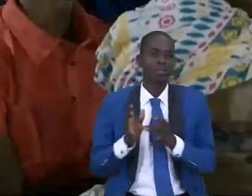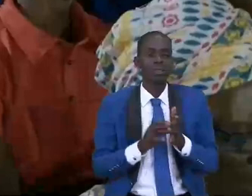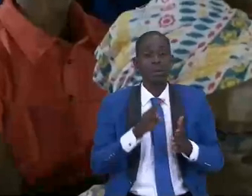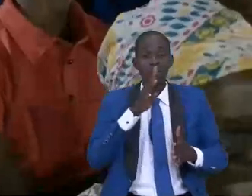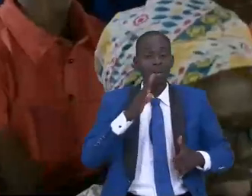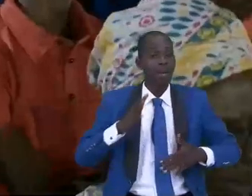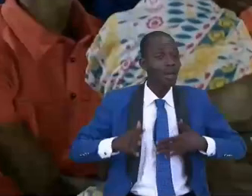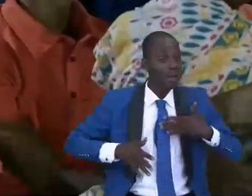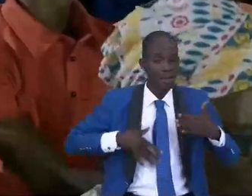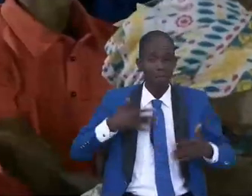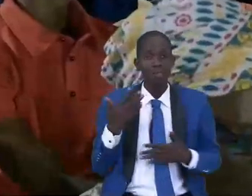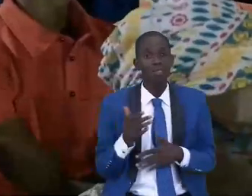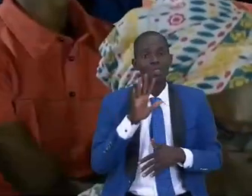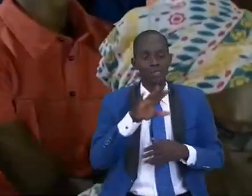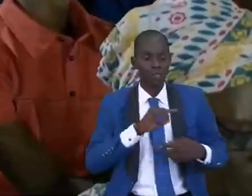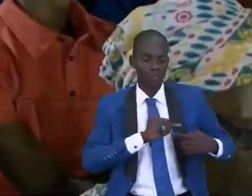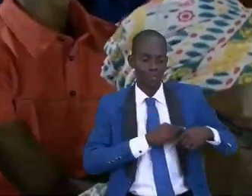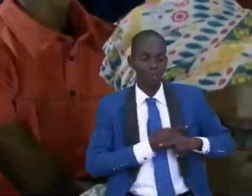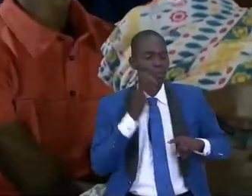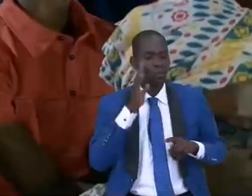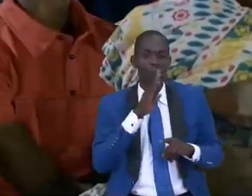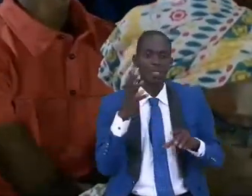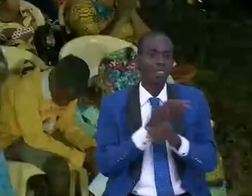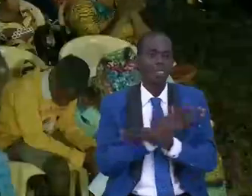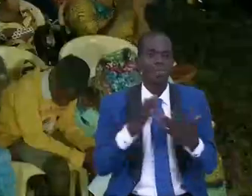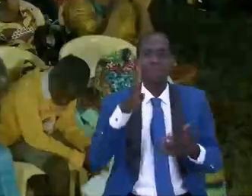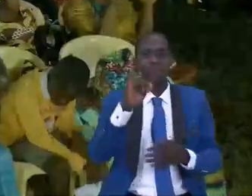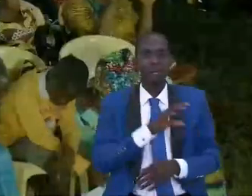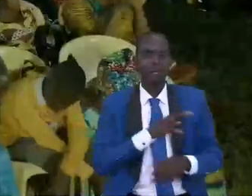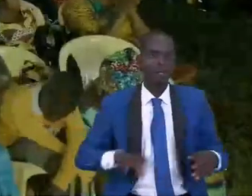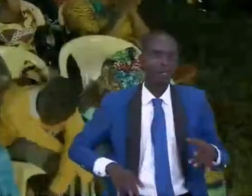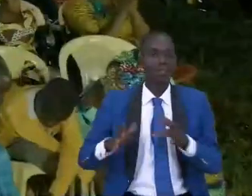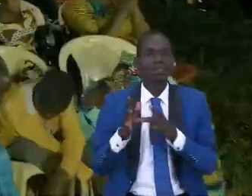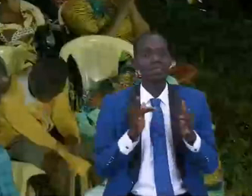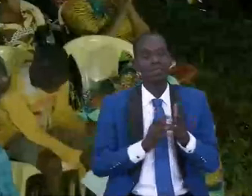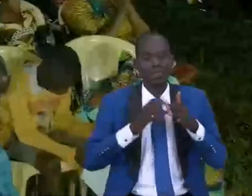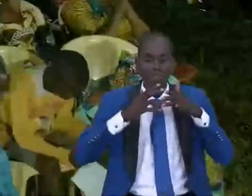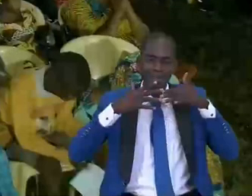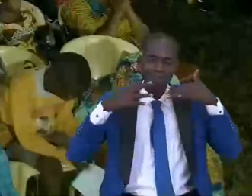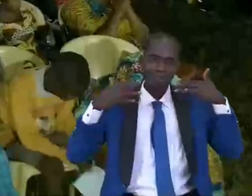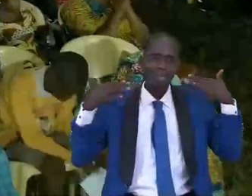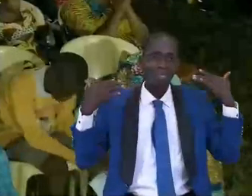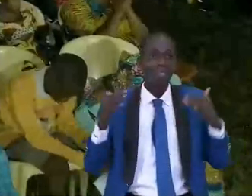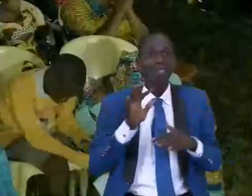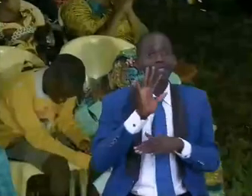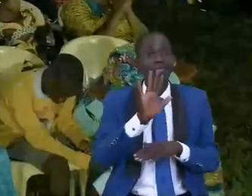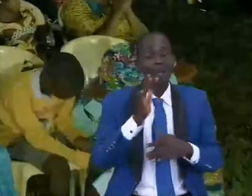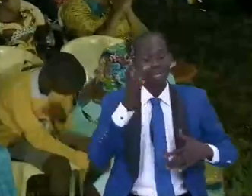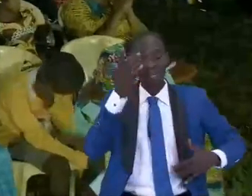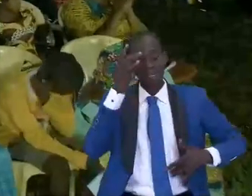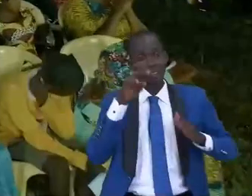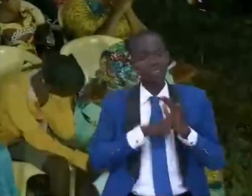courage. Ta culpabilité sera ôtée par Jésus-Christ. Prends courage. Tes